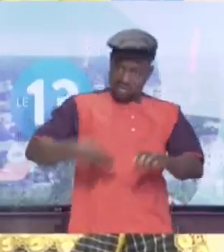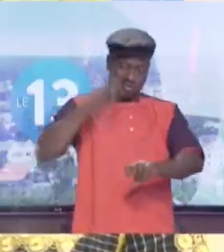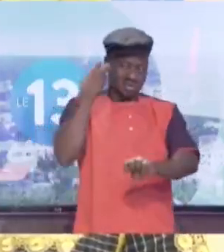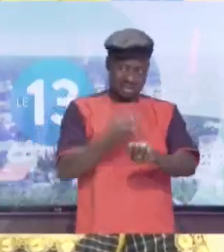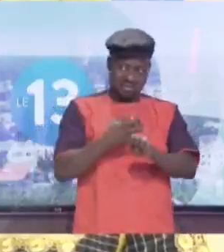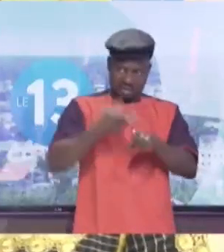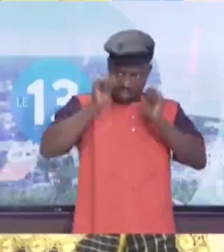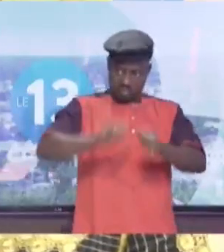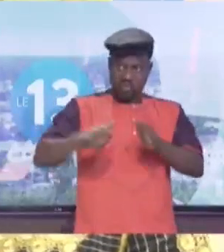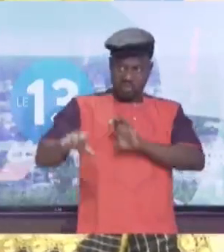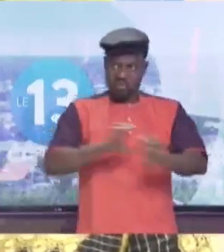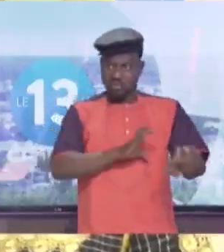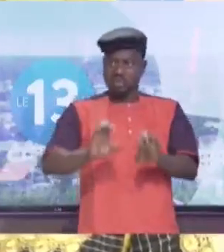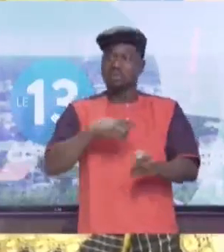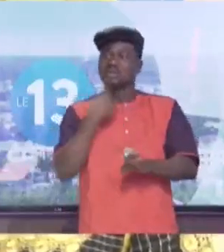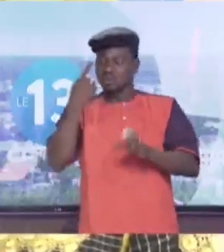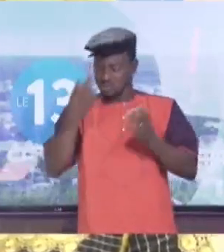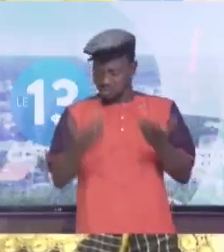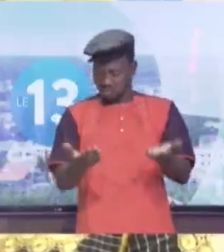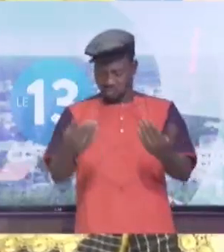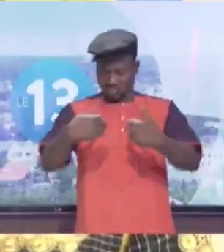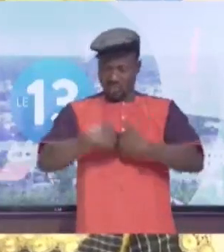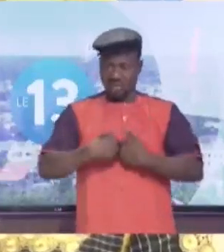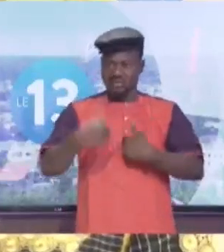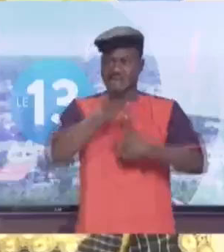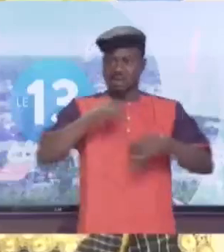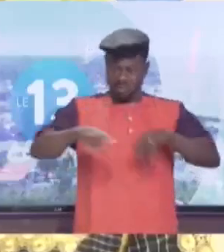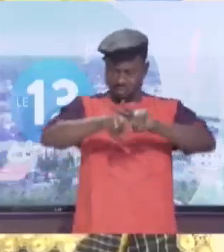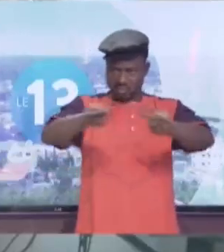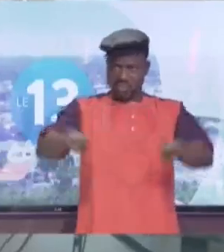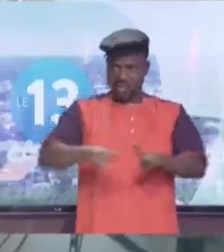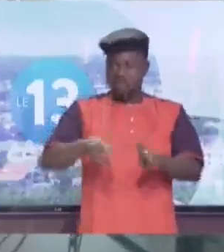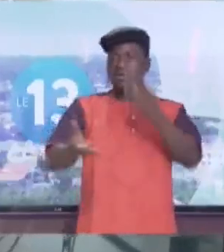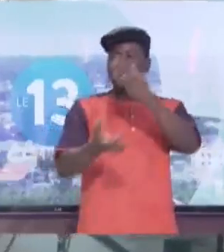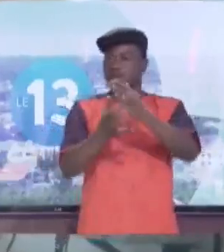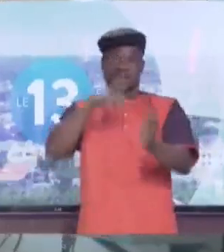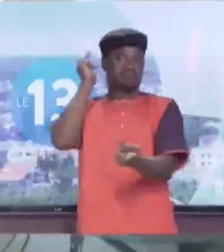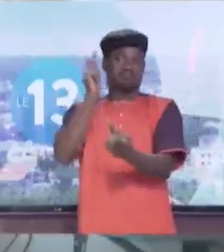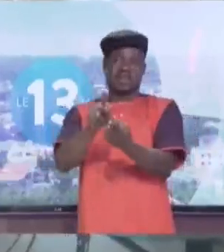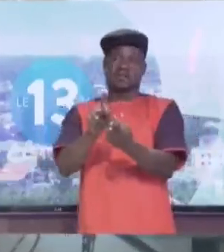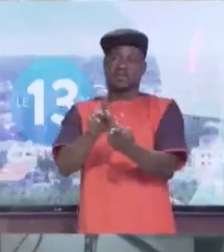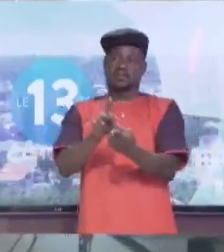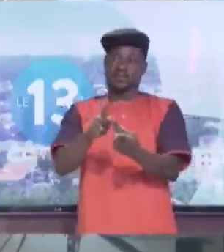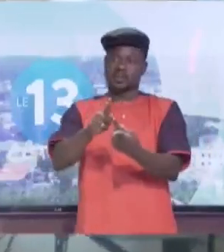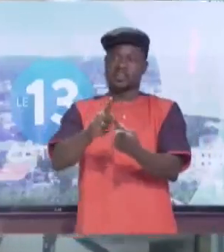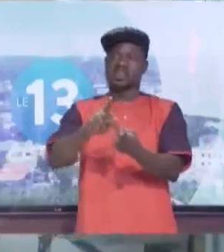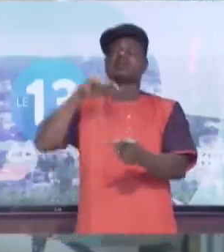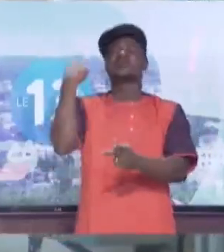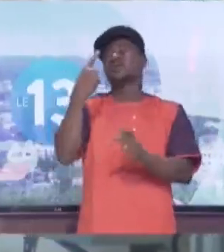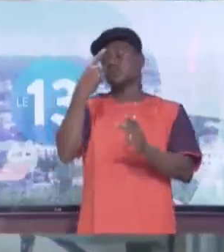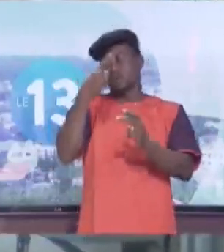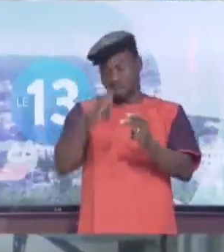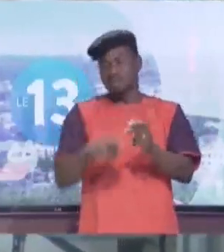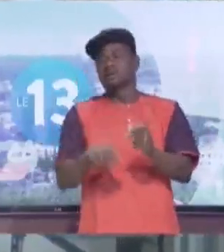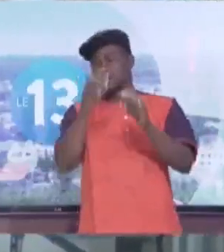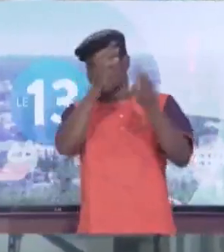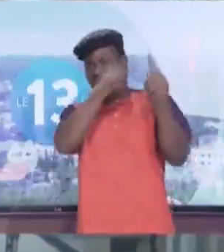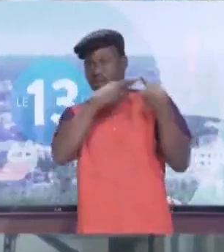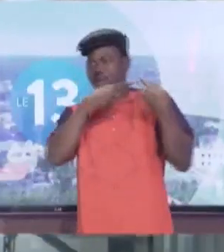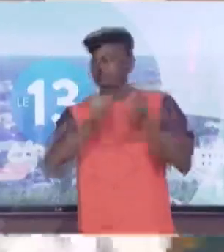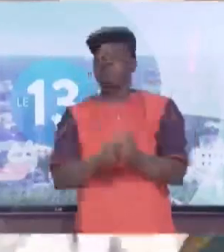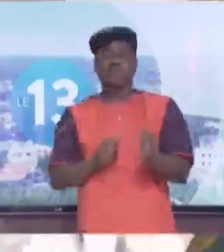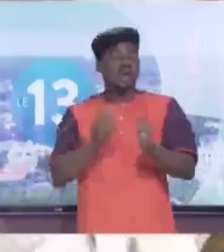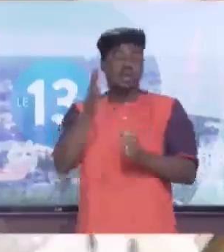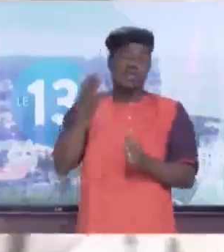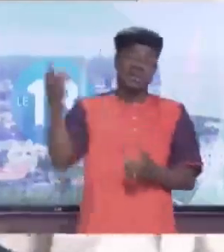réaliser. C'est dire que nous avons là un plateau technique relevé. Selon les responsables de l'hôpital, près